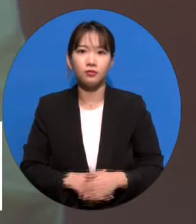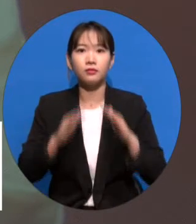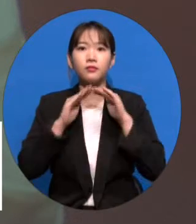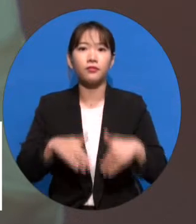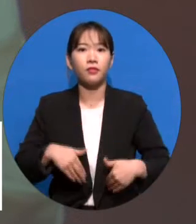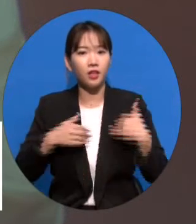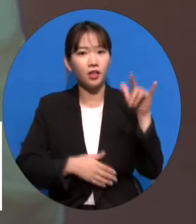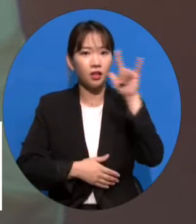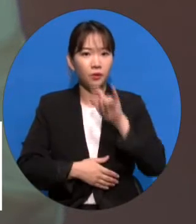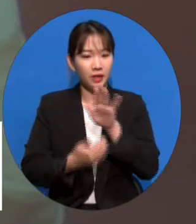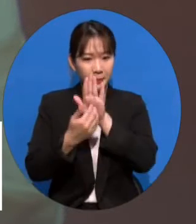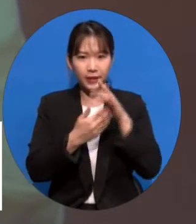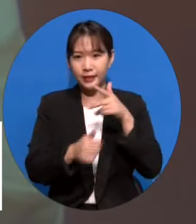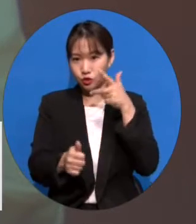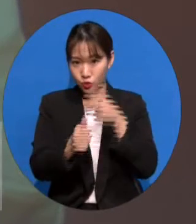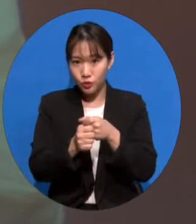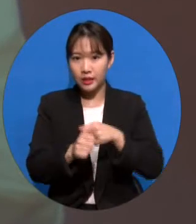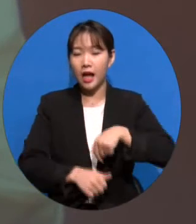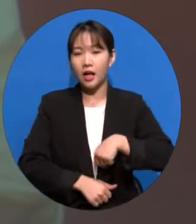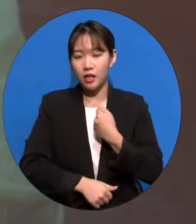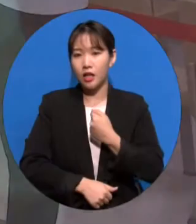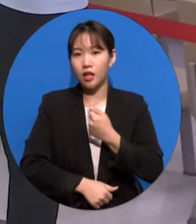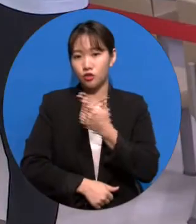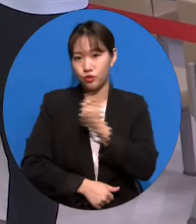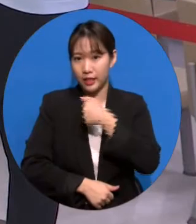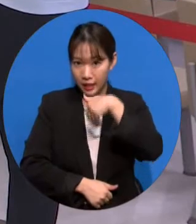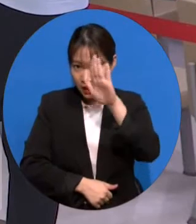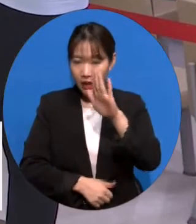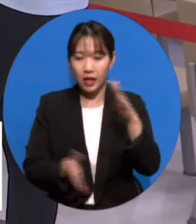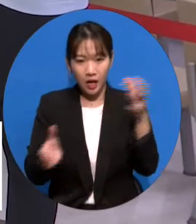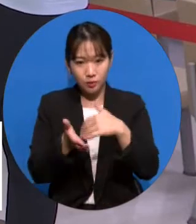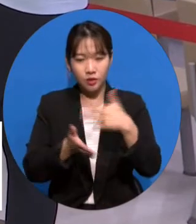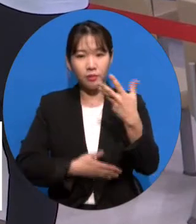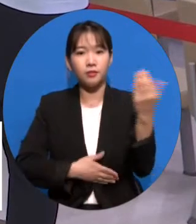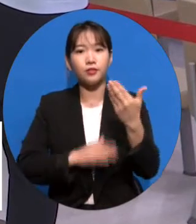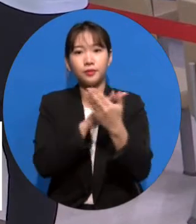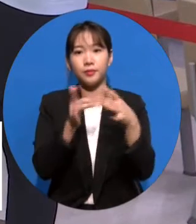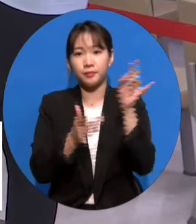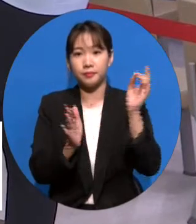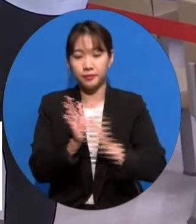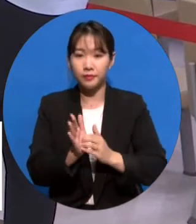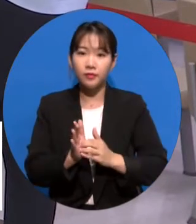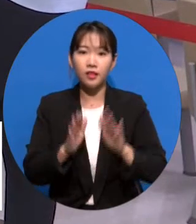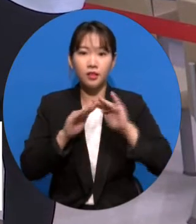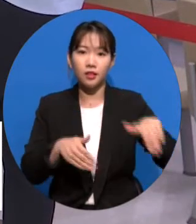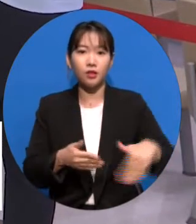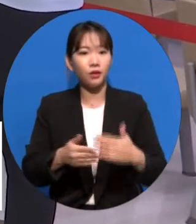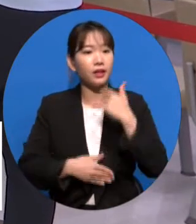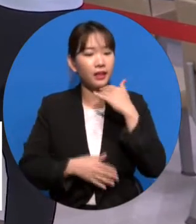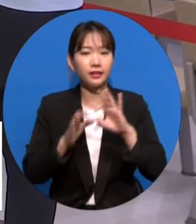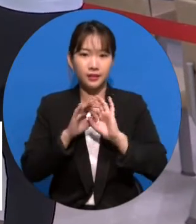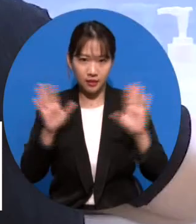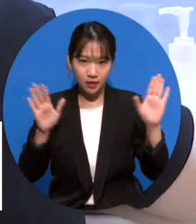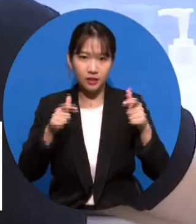전란 들은 코론 알고 예방 배 수 있는 자유 접종 대상 으로 모두 8만 9000명 을 선정했습니다 전남도가 연령과